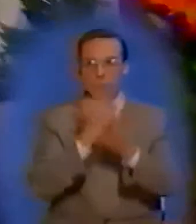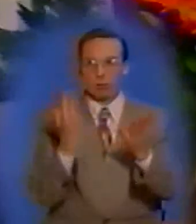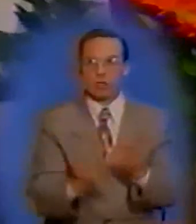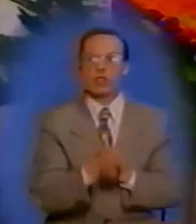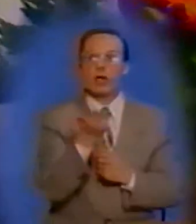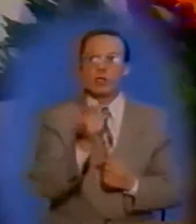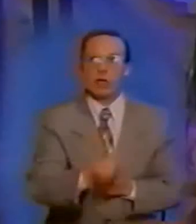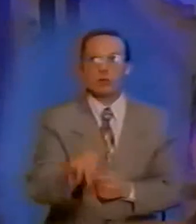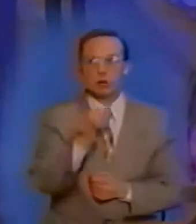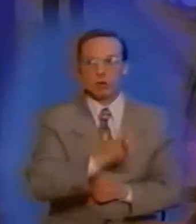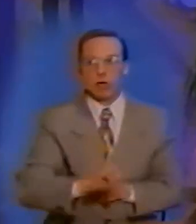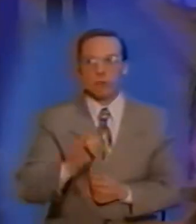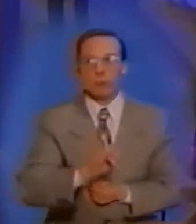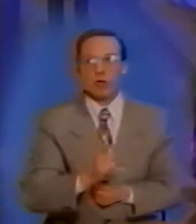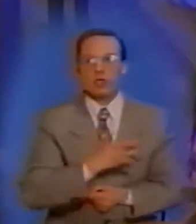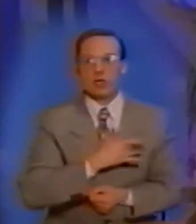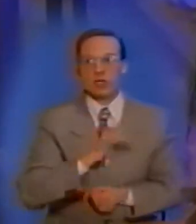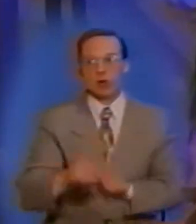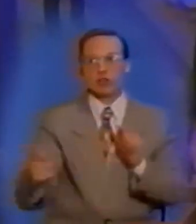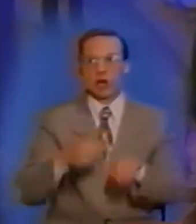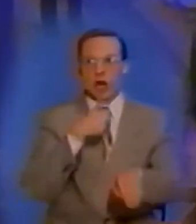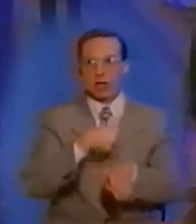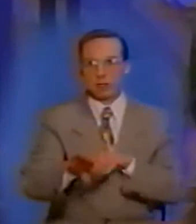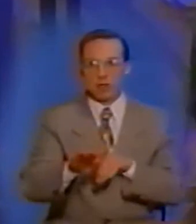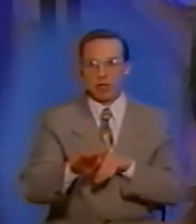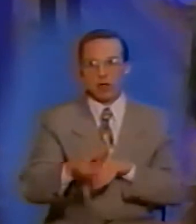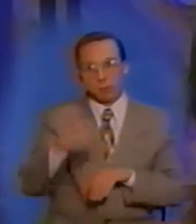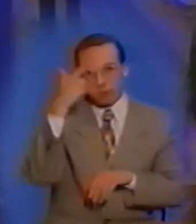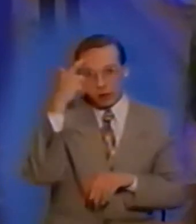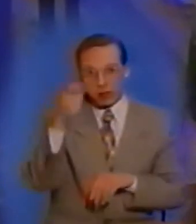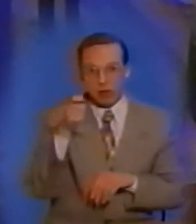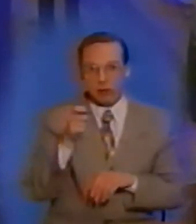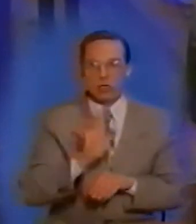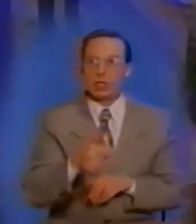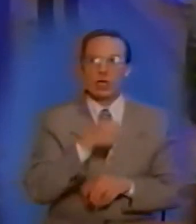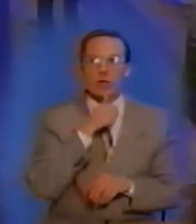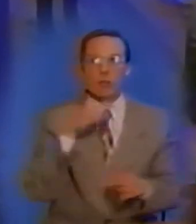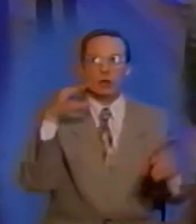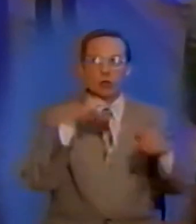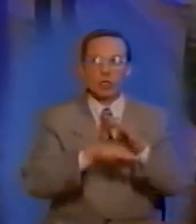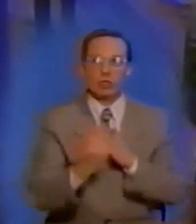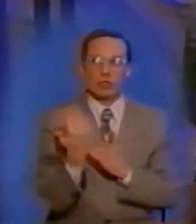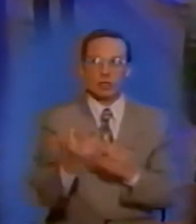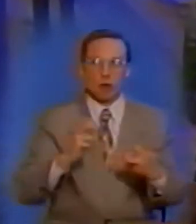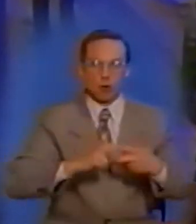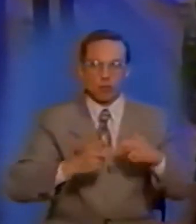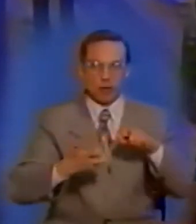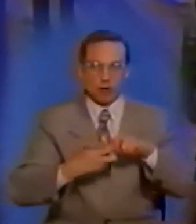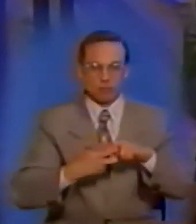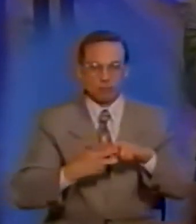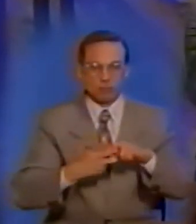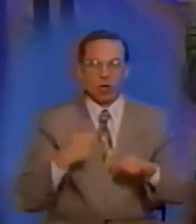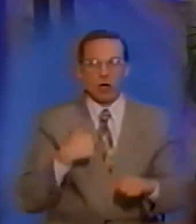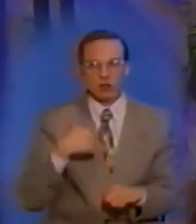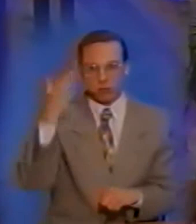tiems, kurie kategoriškai atmeta tik tai ir net nebando gilintis į tą problemą.